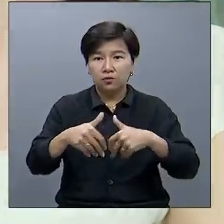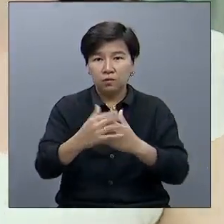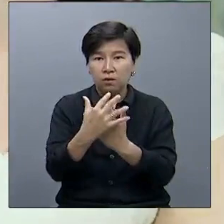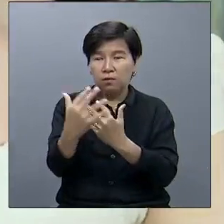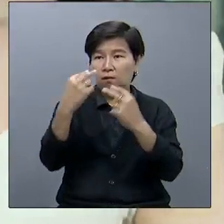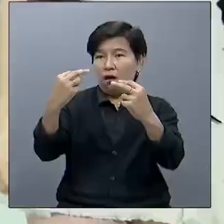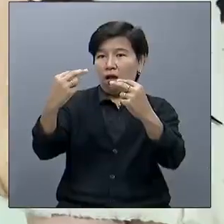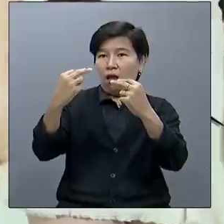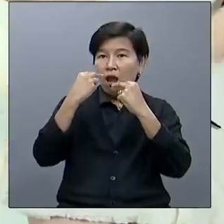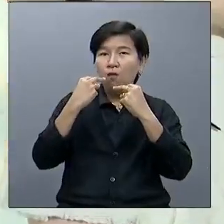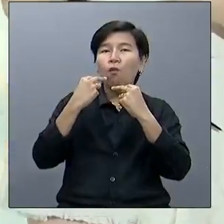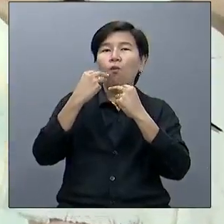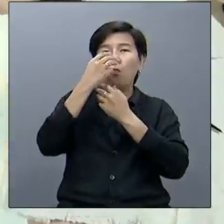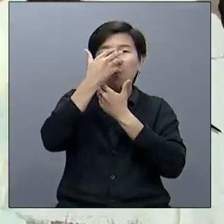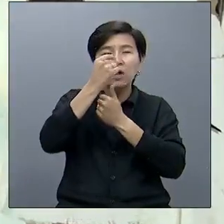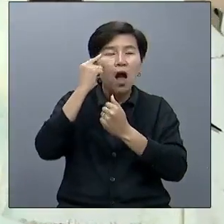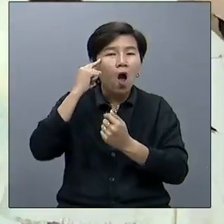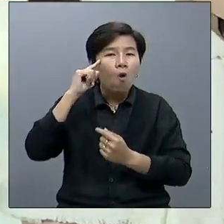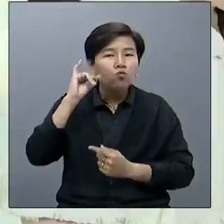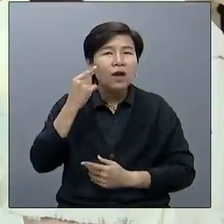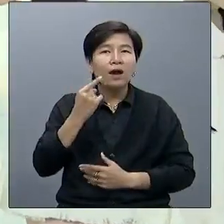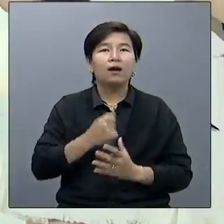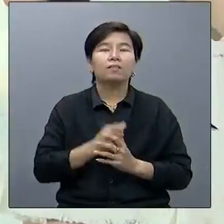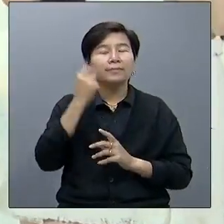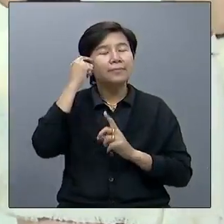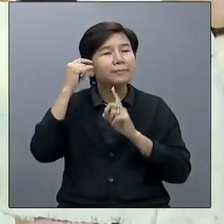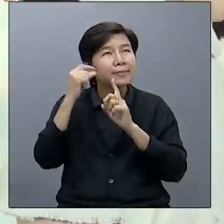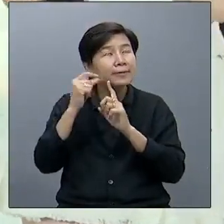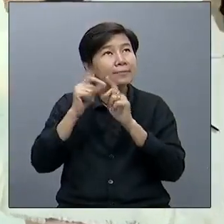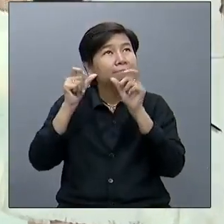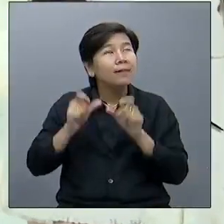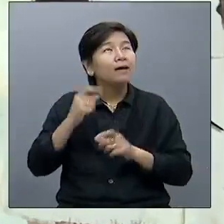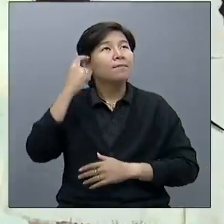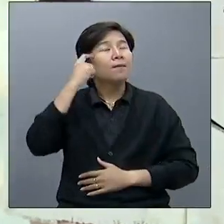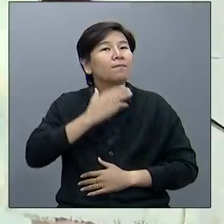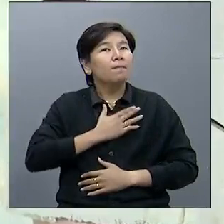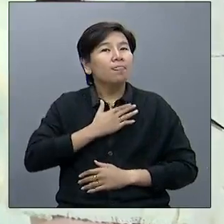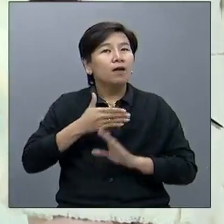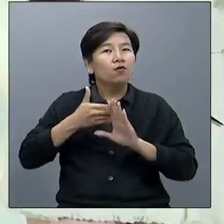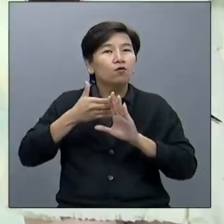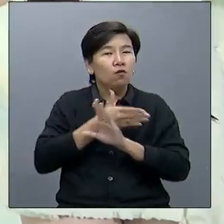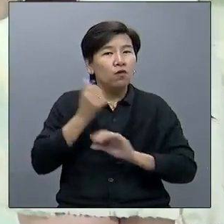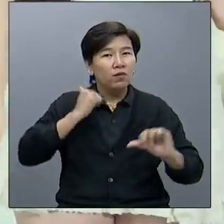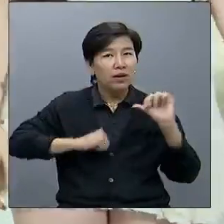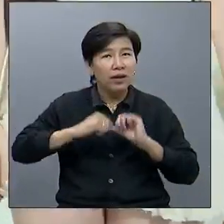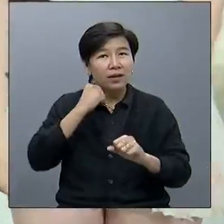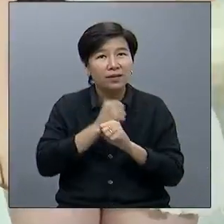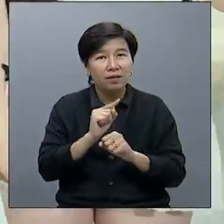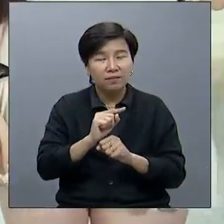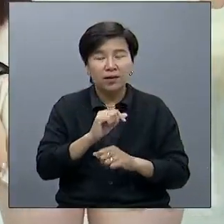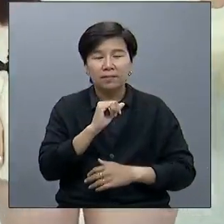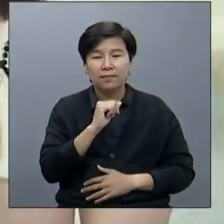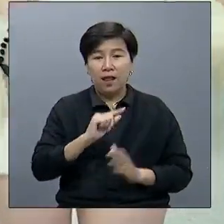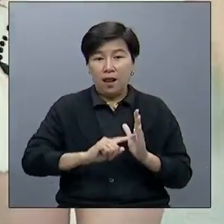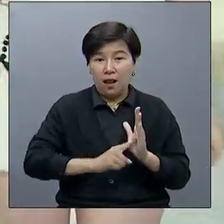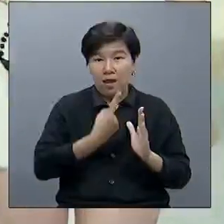นะคะนี่เป็นคติประจำใจของสาวๆ BXD ค่ะก่อนขึ้นเวทีแสดงทุกครั้งนับตั้งแต่การเดบิวต์เวทีแรกที่สน